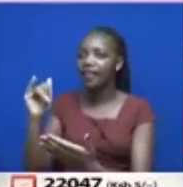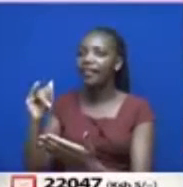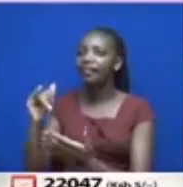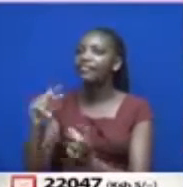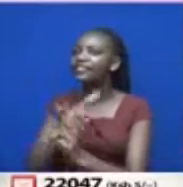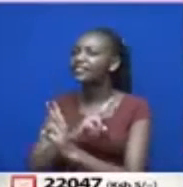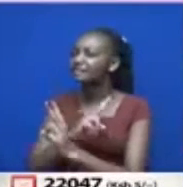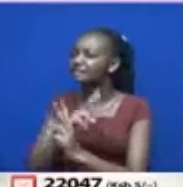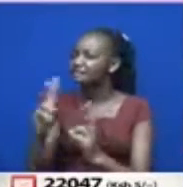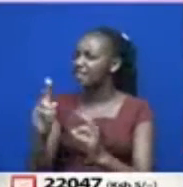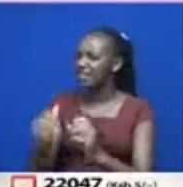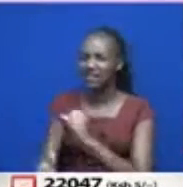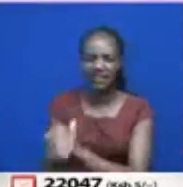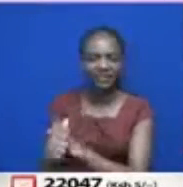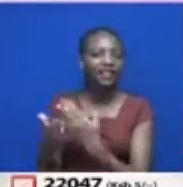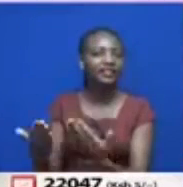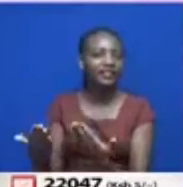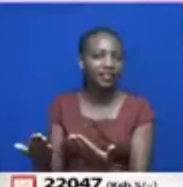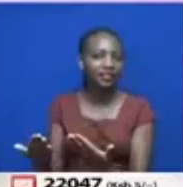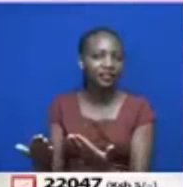athari inayokuja.